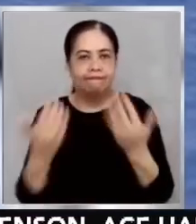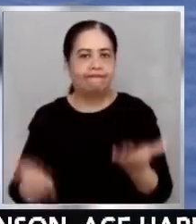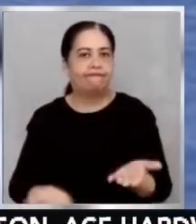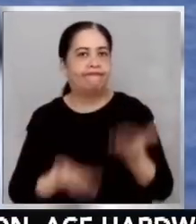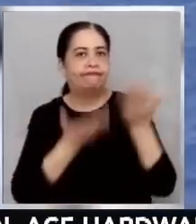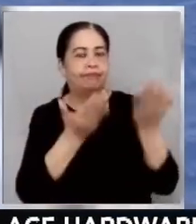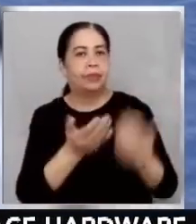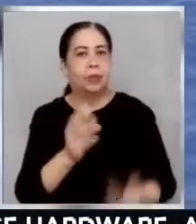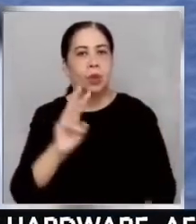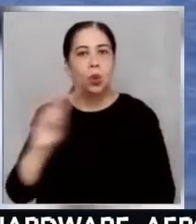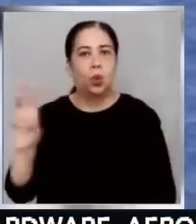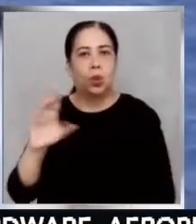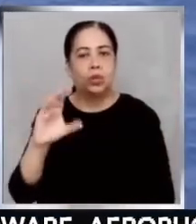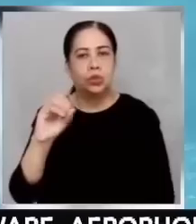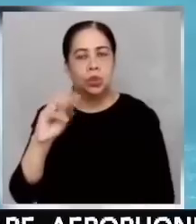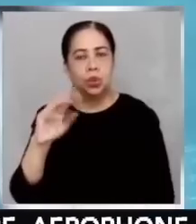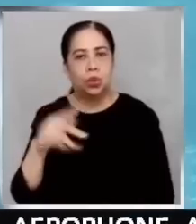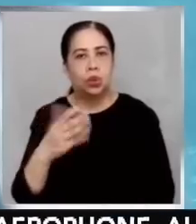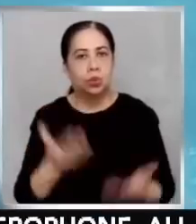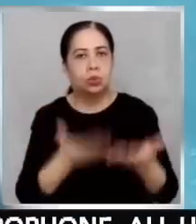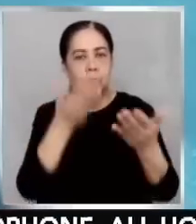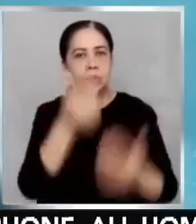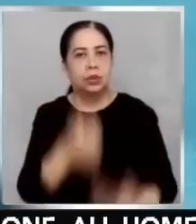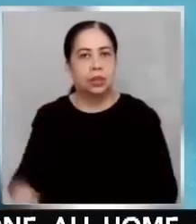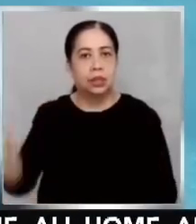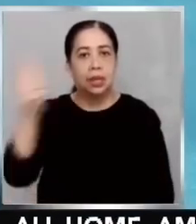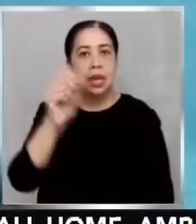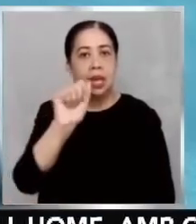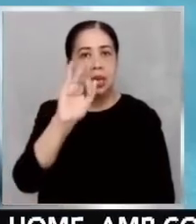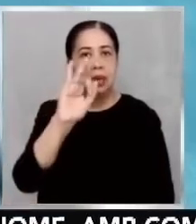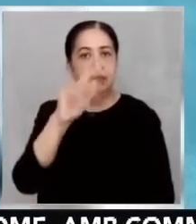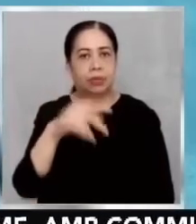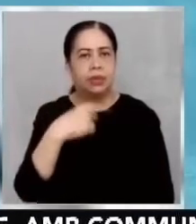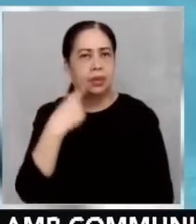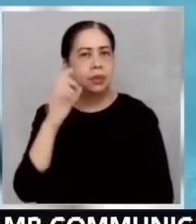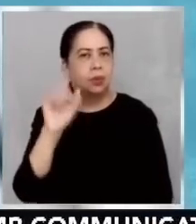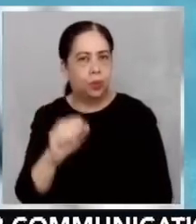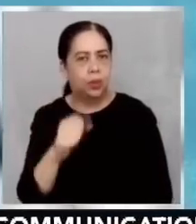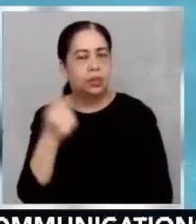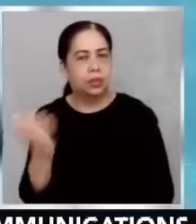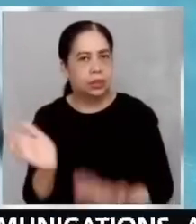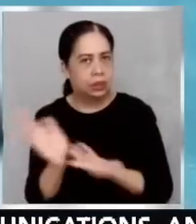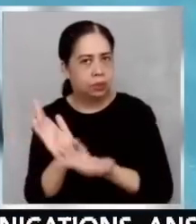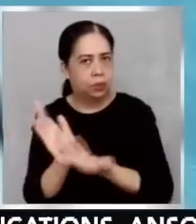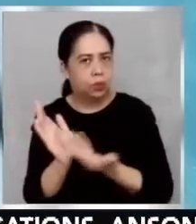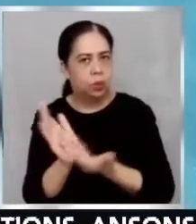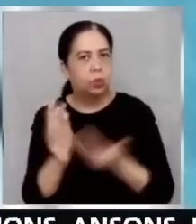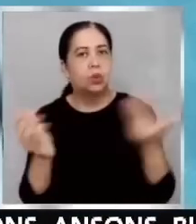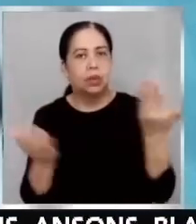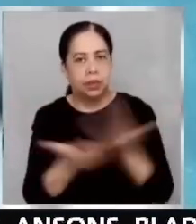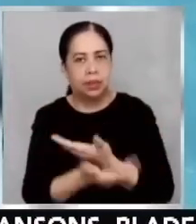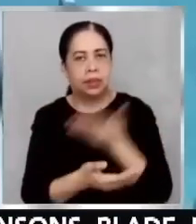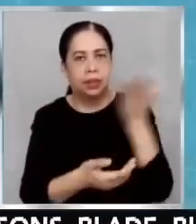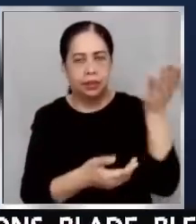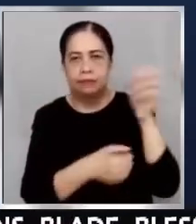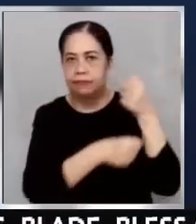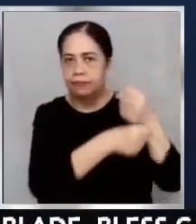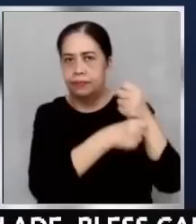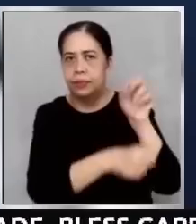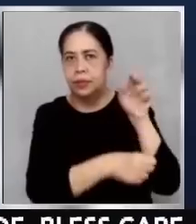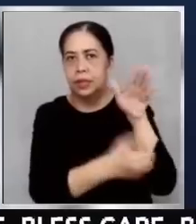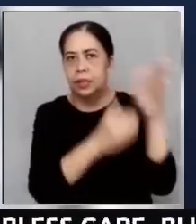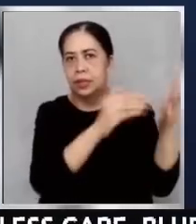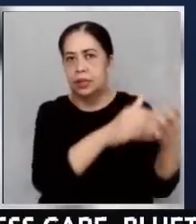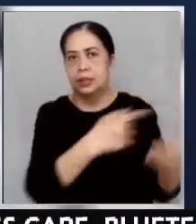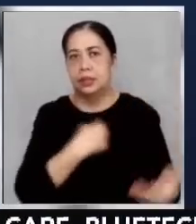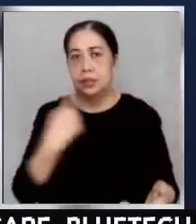mga litrato sa pamunuan ng AFP na posibleng anilang maging basihan ng panibagong diplomatic protest laban sa China. Ngayong